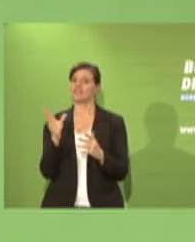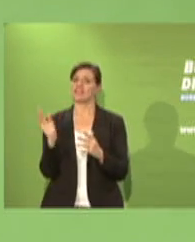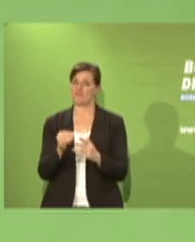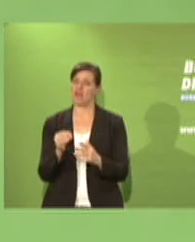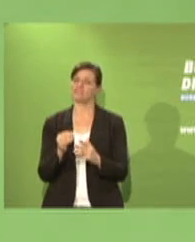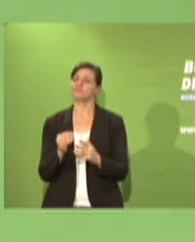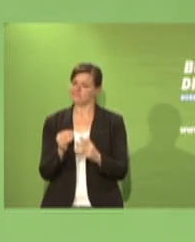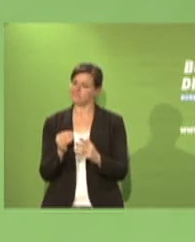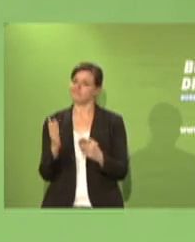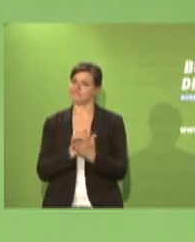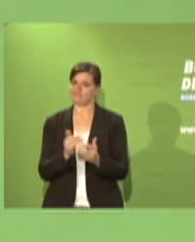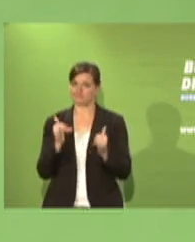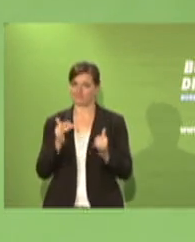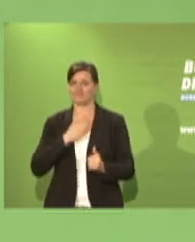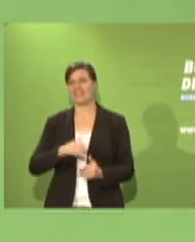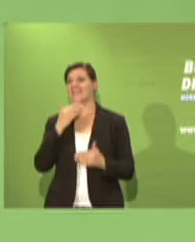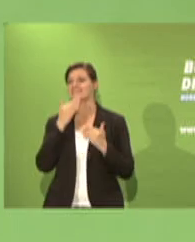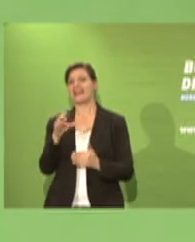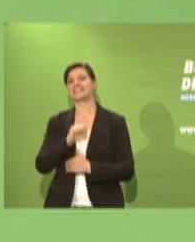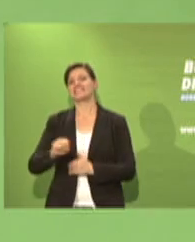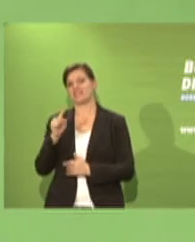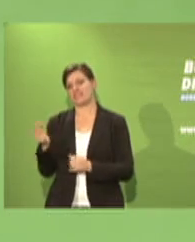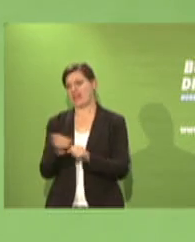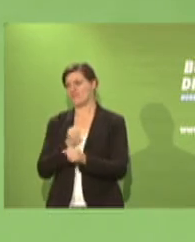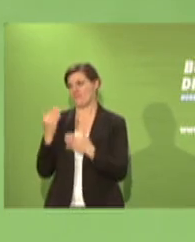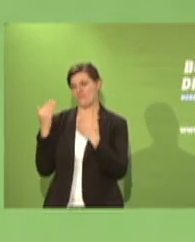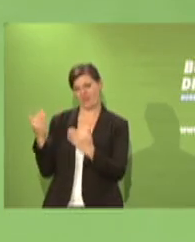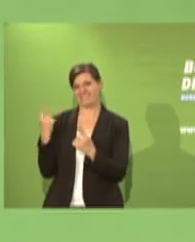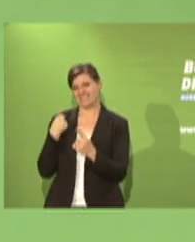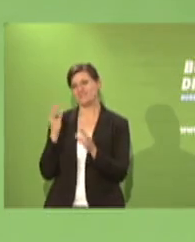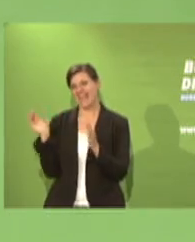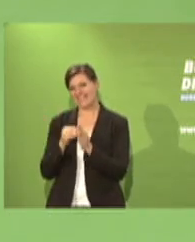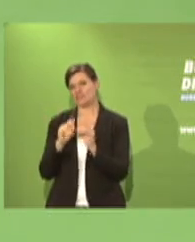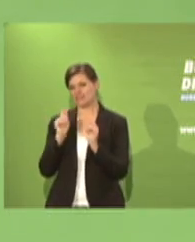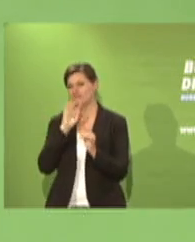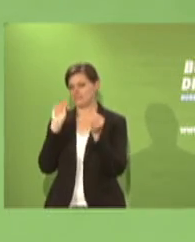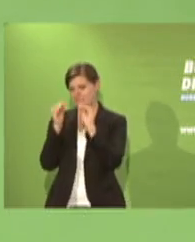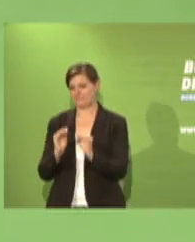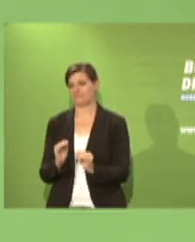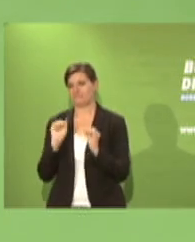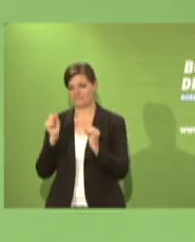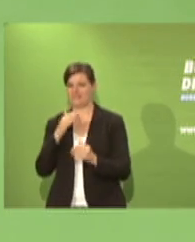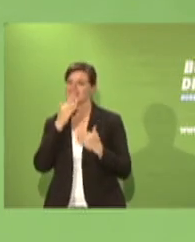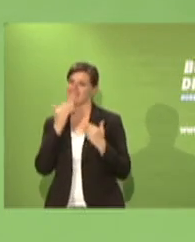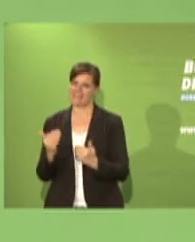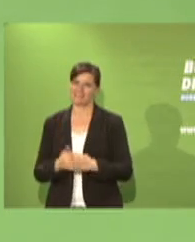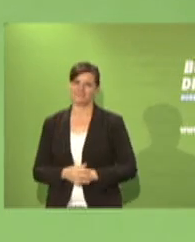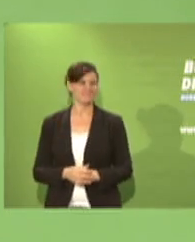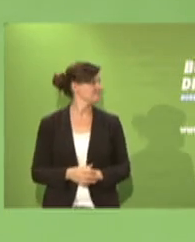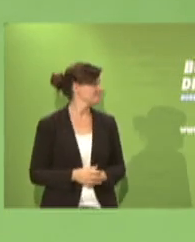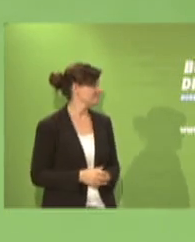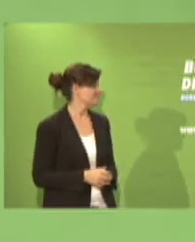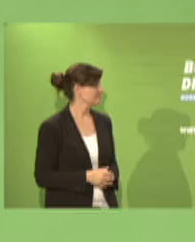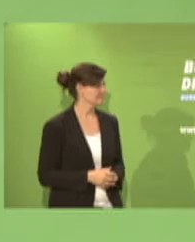Annahme. Danke, Sigrid, für die Arbeit, die du in diesen Ergänzungsantrag gesteckt hast. Sollte